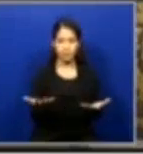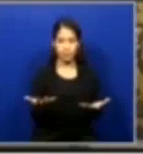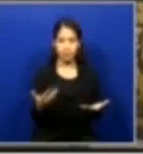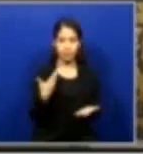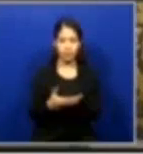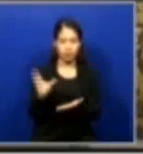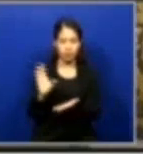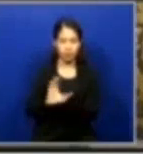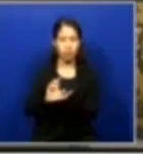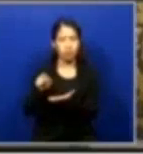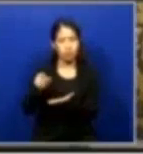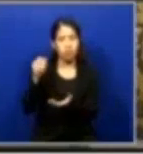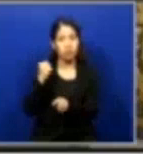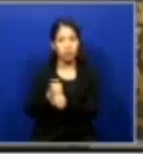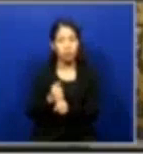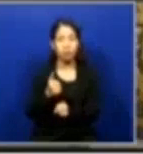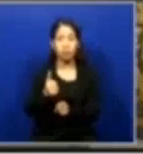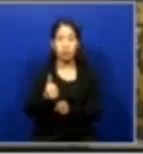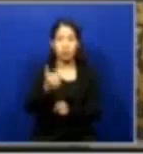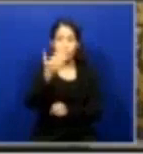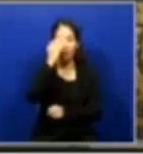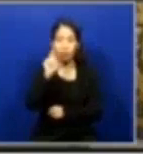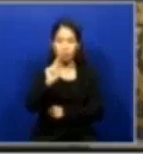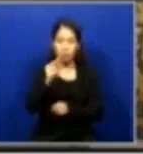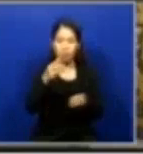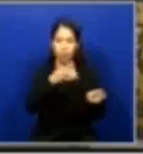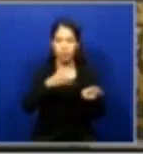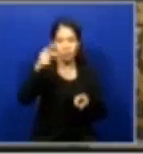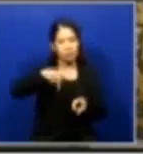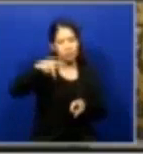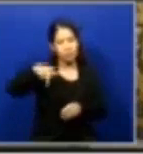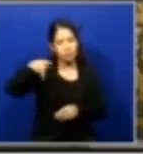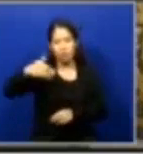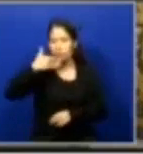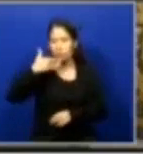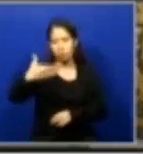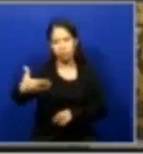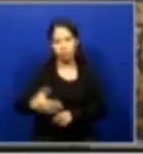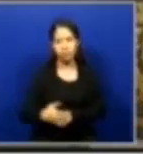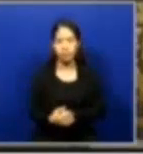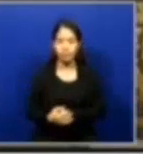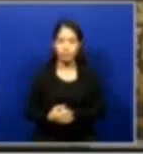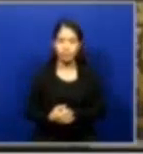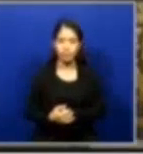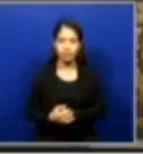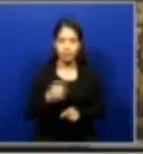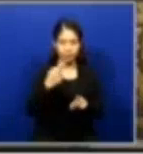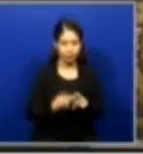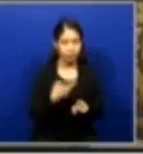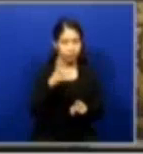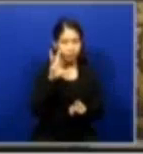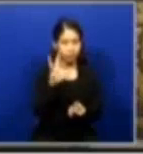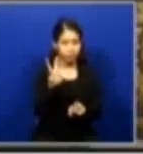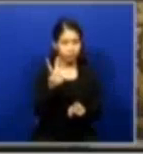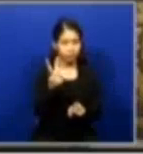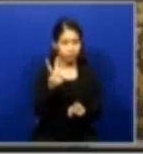มาณนี้ท่านทำได้เพราะว่าท่านใช้วิธีพิเศษมากในเดือนมิถุนาในระหว่างประ